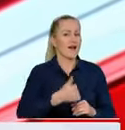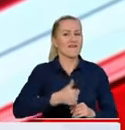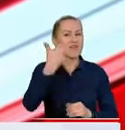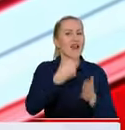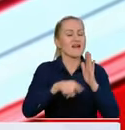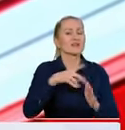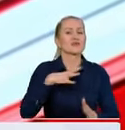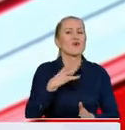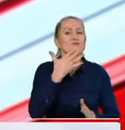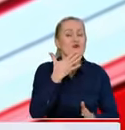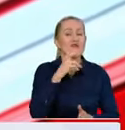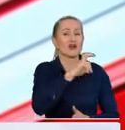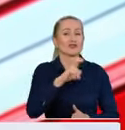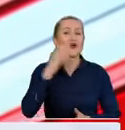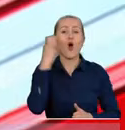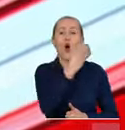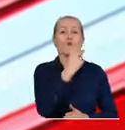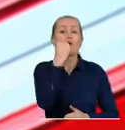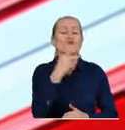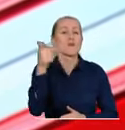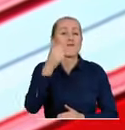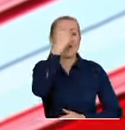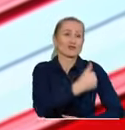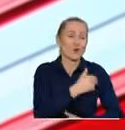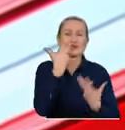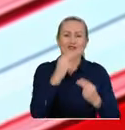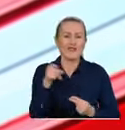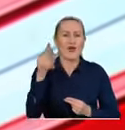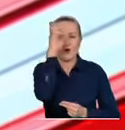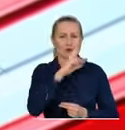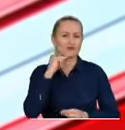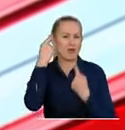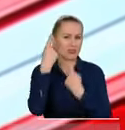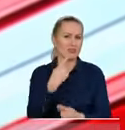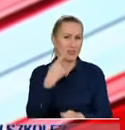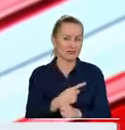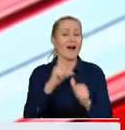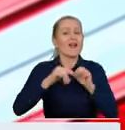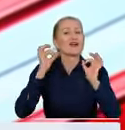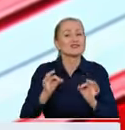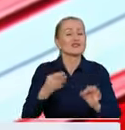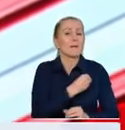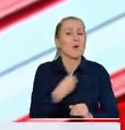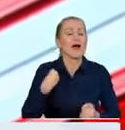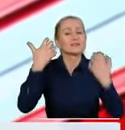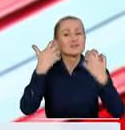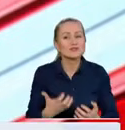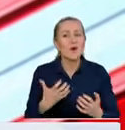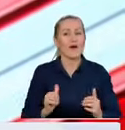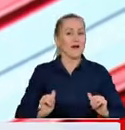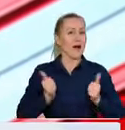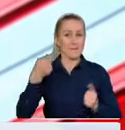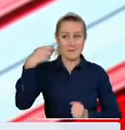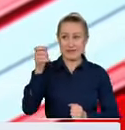nie, powinni decydować rodzice. Natomiast dzisiaj Polacy chcą prezydenta Rzeczpospolitej, który nie tylko mówi o